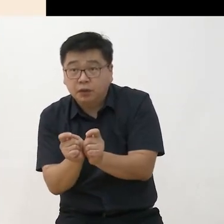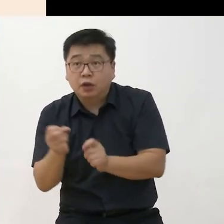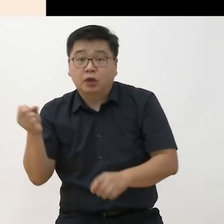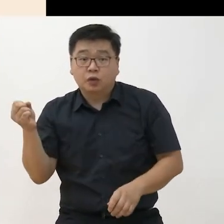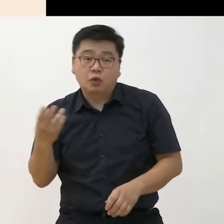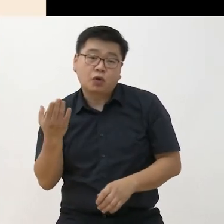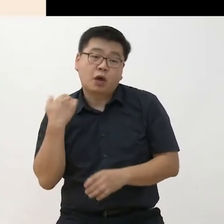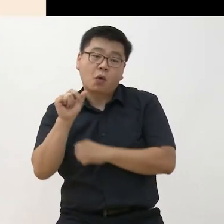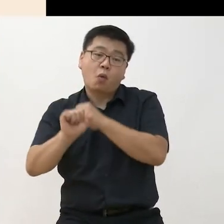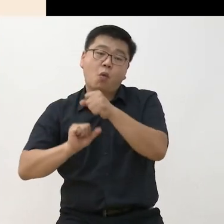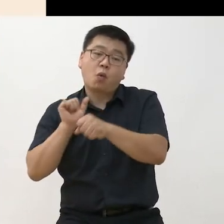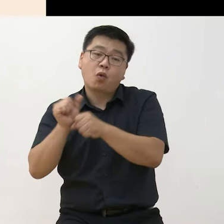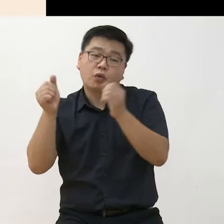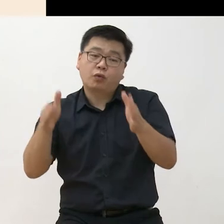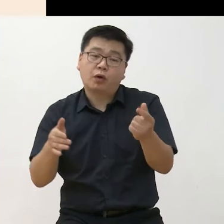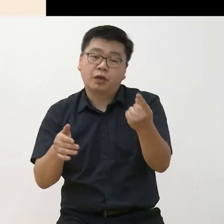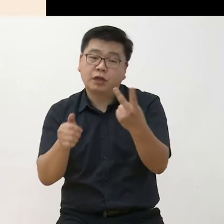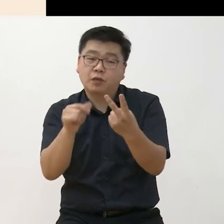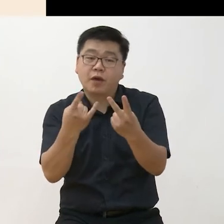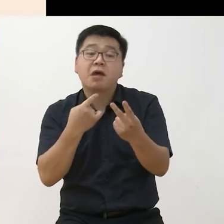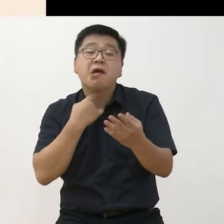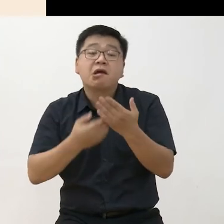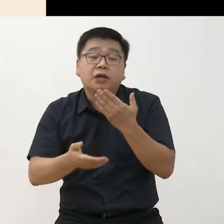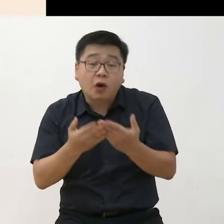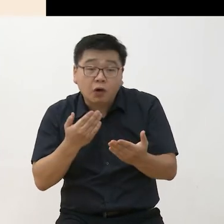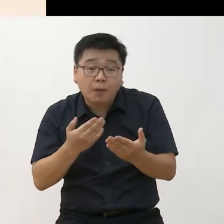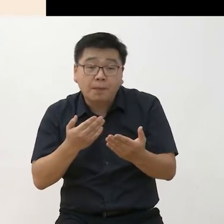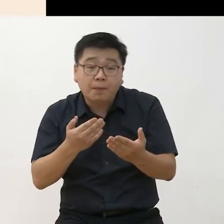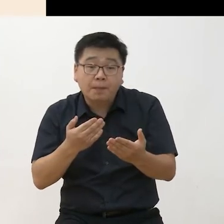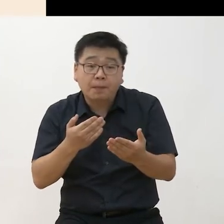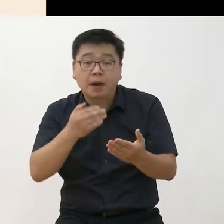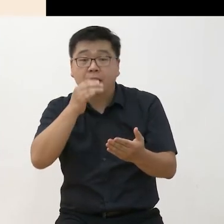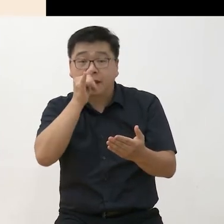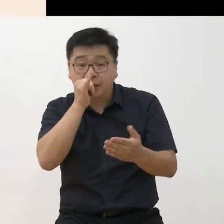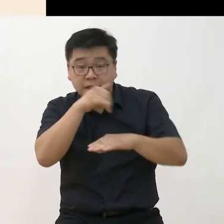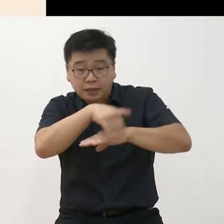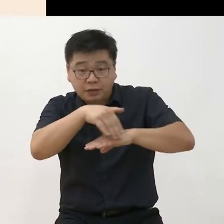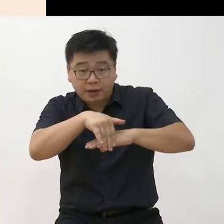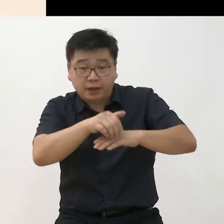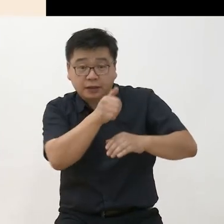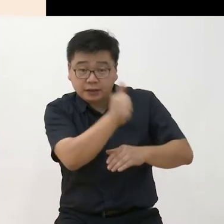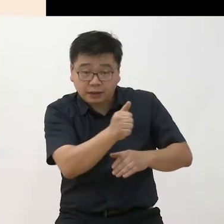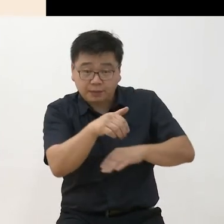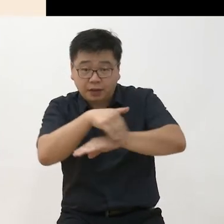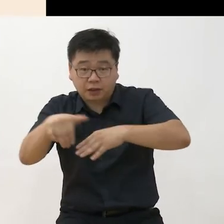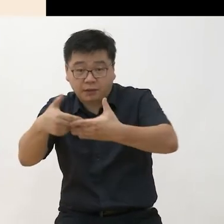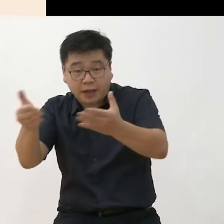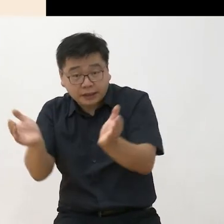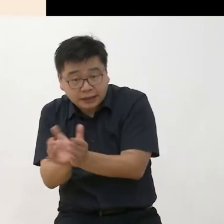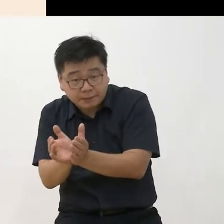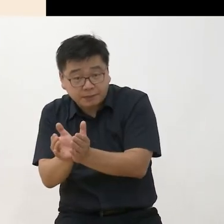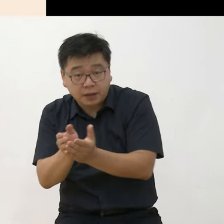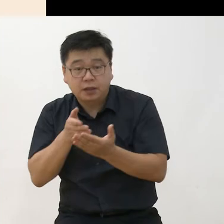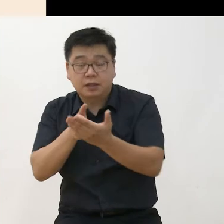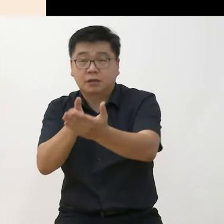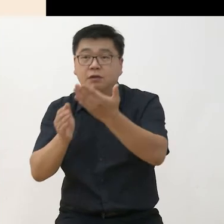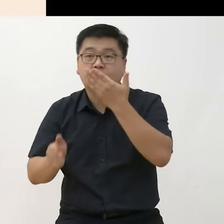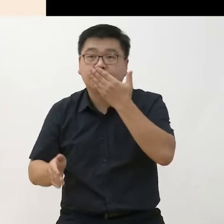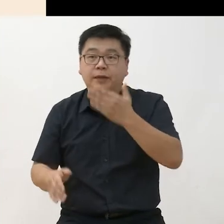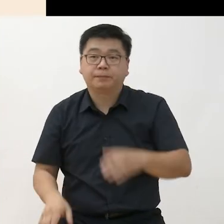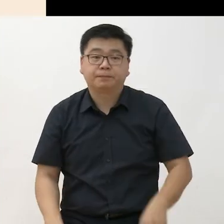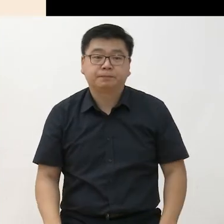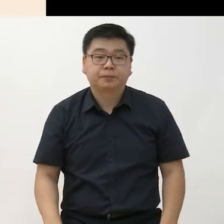최근 5년간 2회 이상 시각예술 분야 기획 실적이 있는 기획자 개인 및 프로젝트 팀이 신청 자격이